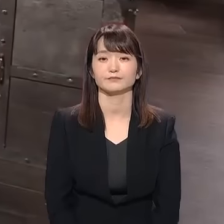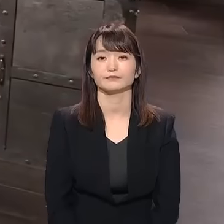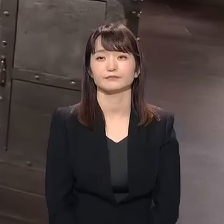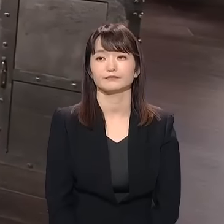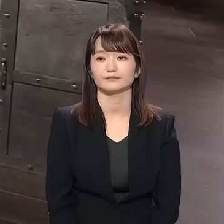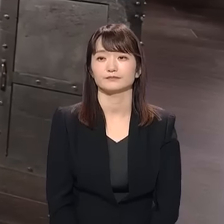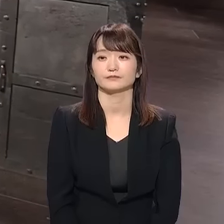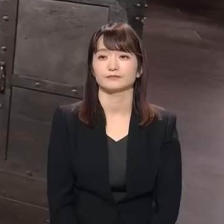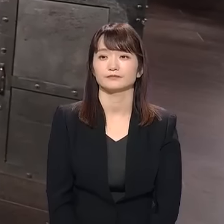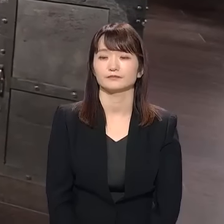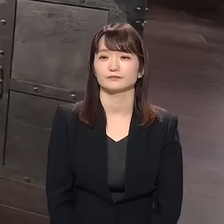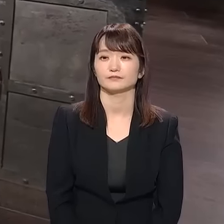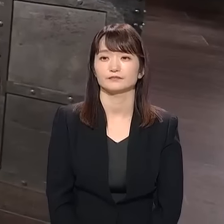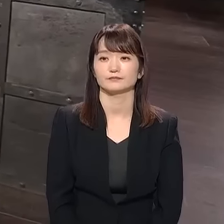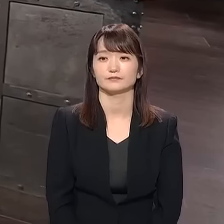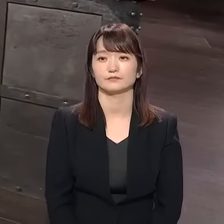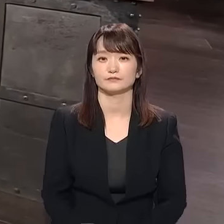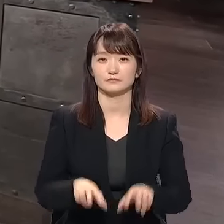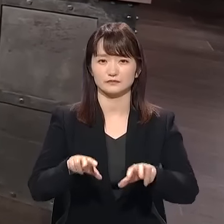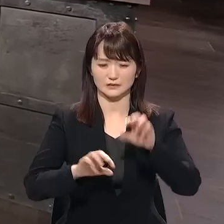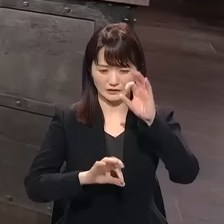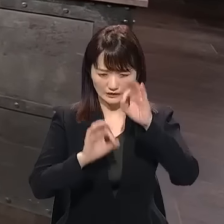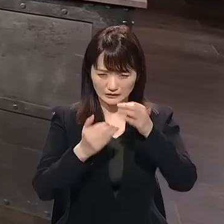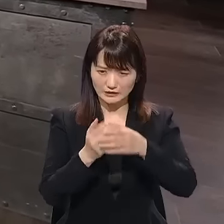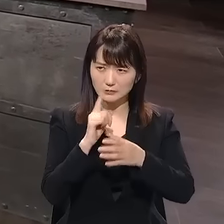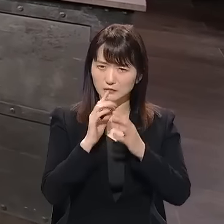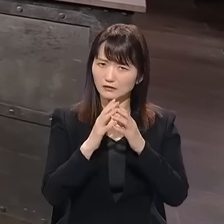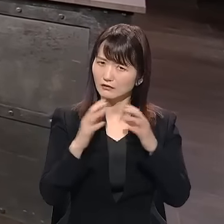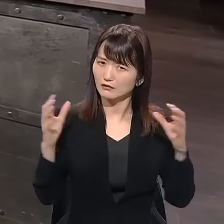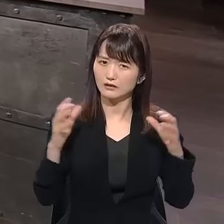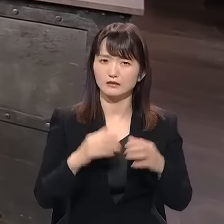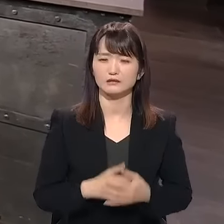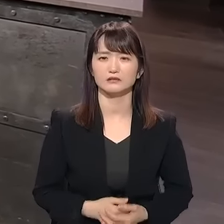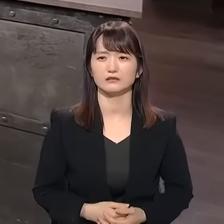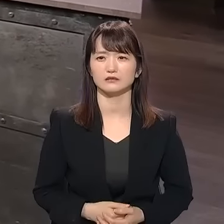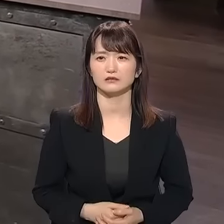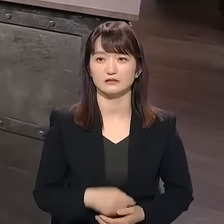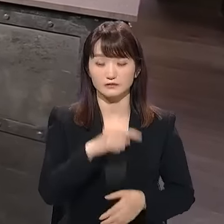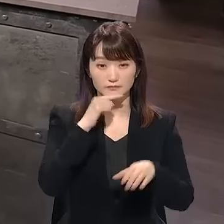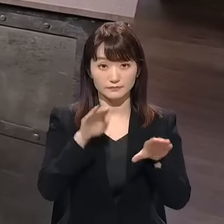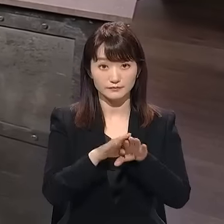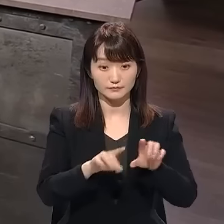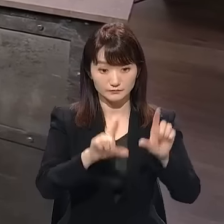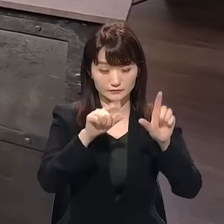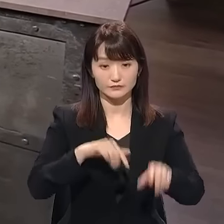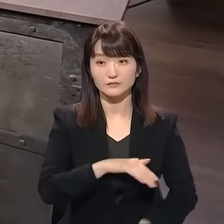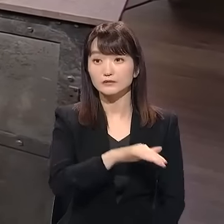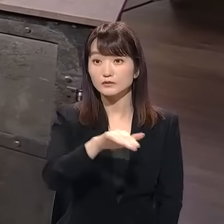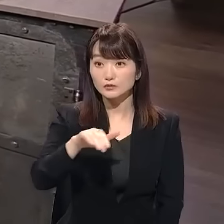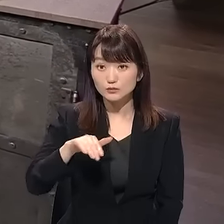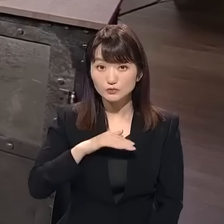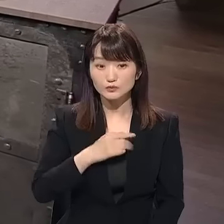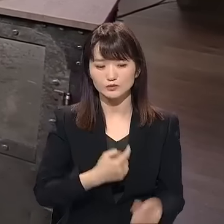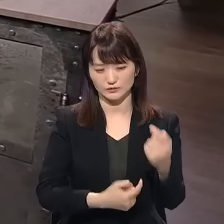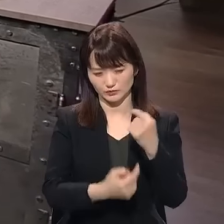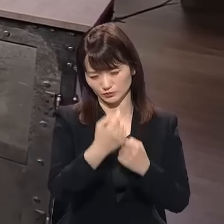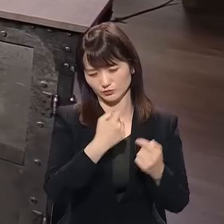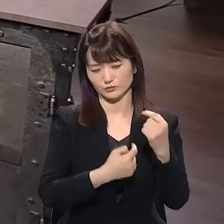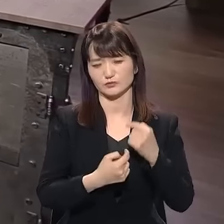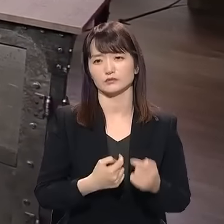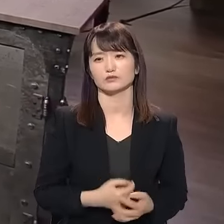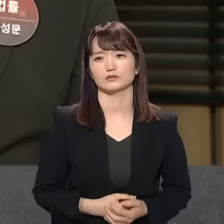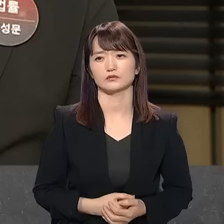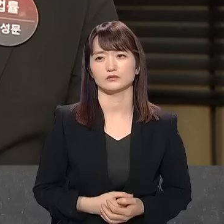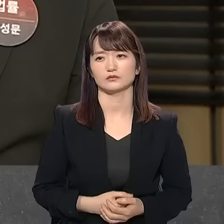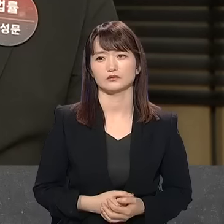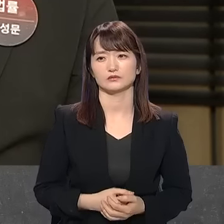백 변호사님이 사건 지금 지금 난리예요 그리고 이게 그니까 일요일 날 저희한테도 제보가 왔습니다